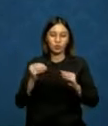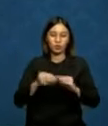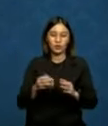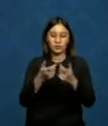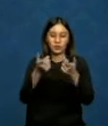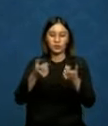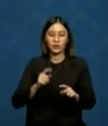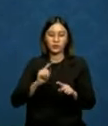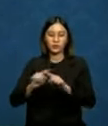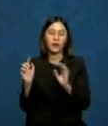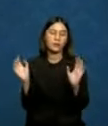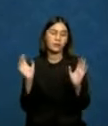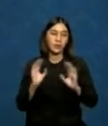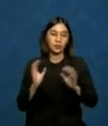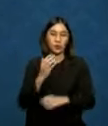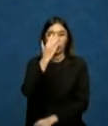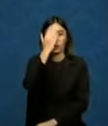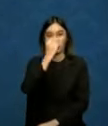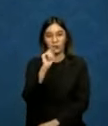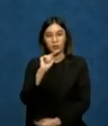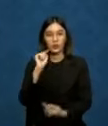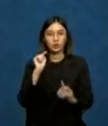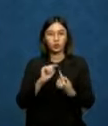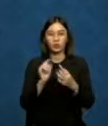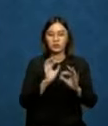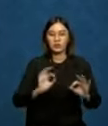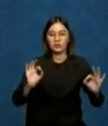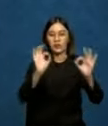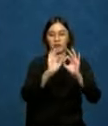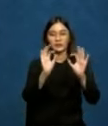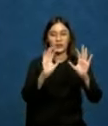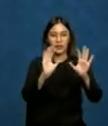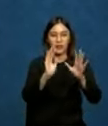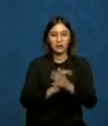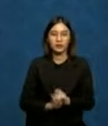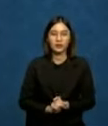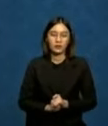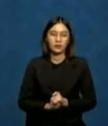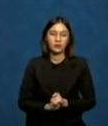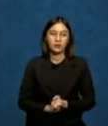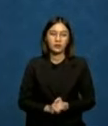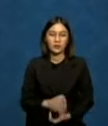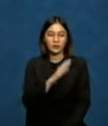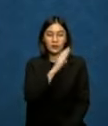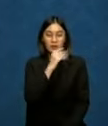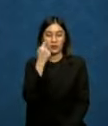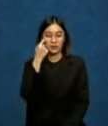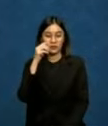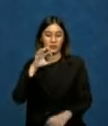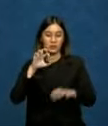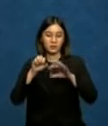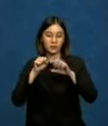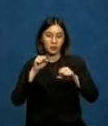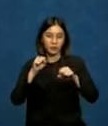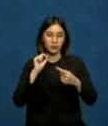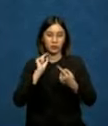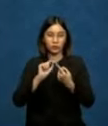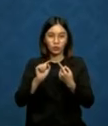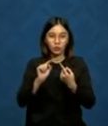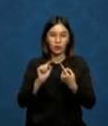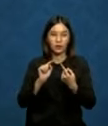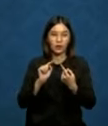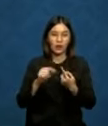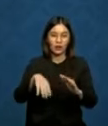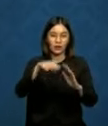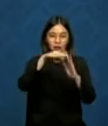การเงินเพราะคงไม่ใช่สารถสำคัญแม้ว่าถ้าตั้งข้อสังเกตจากการที่เรา